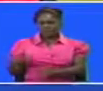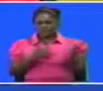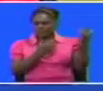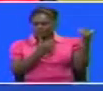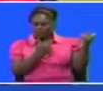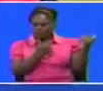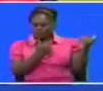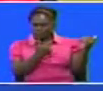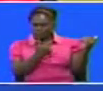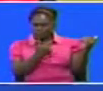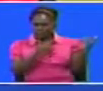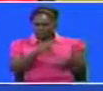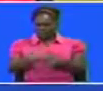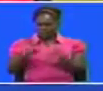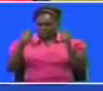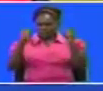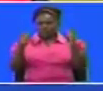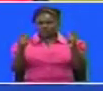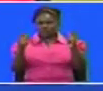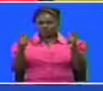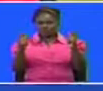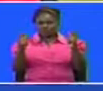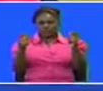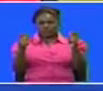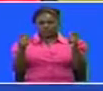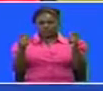that when we get inside the pitch, we are going to qualify.